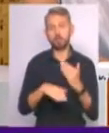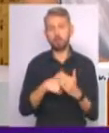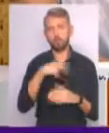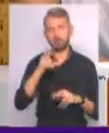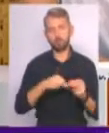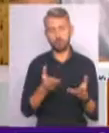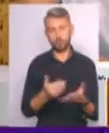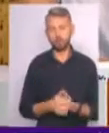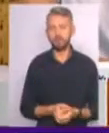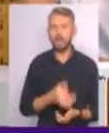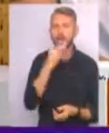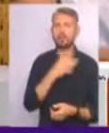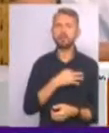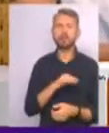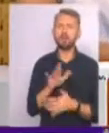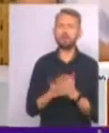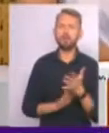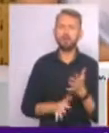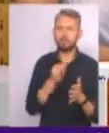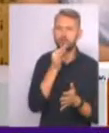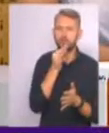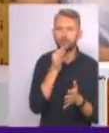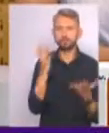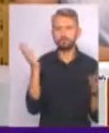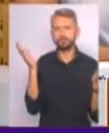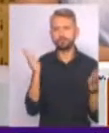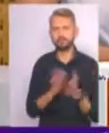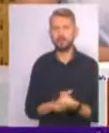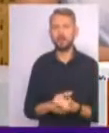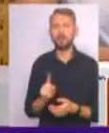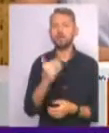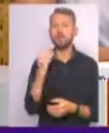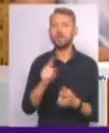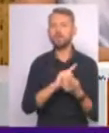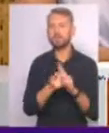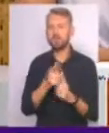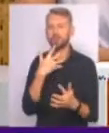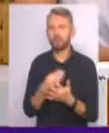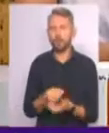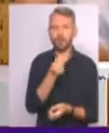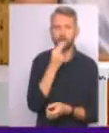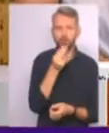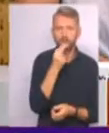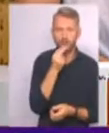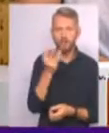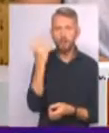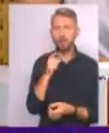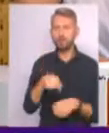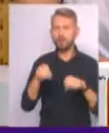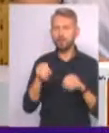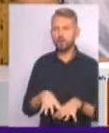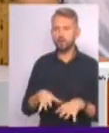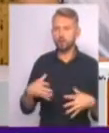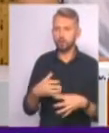Прошу. Скажіть, а що ви, вибачте, не йдіть з ефіру, що ви змінили в своєму харчуванні, коли вирішили